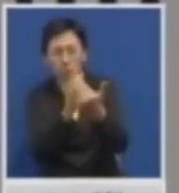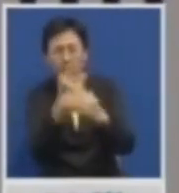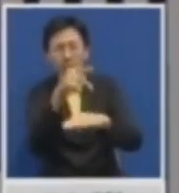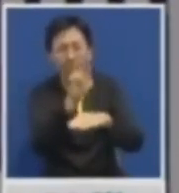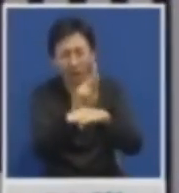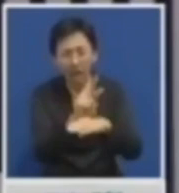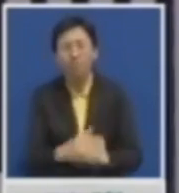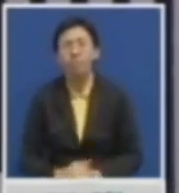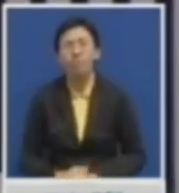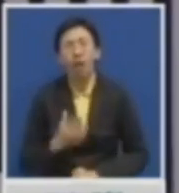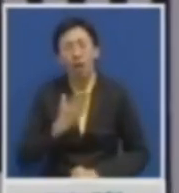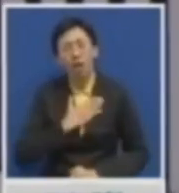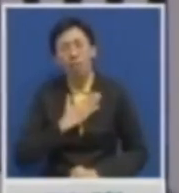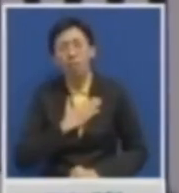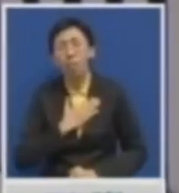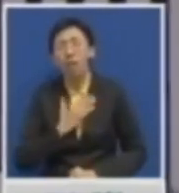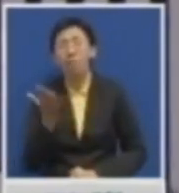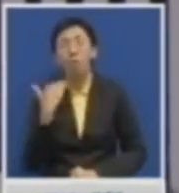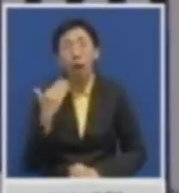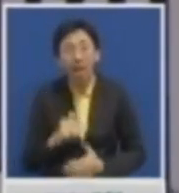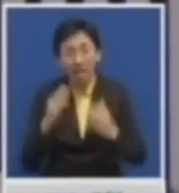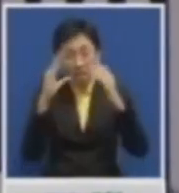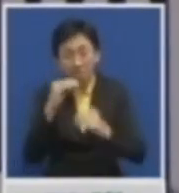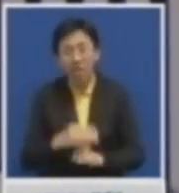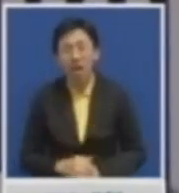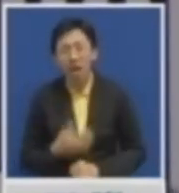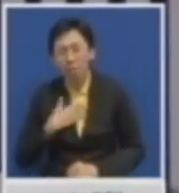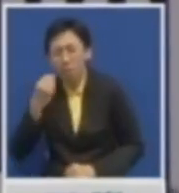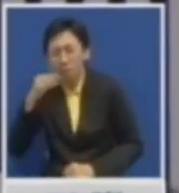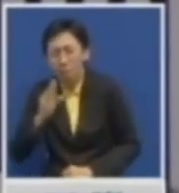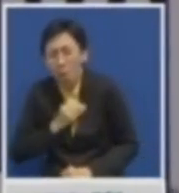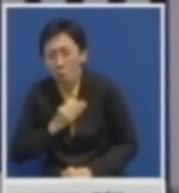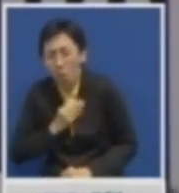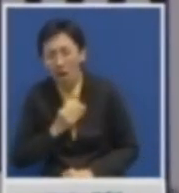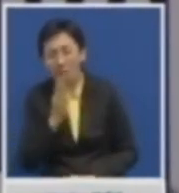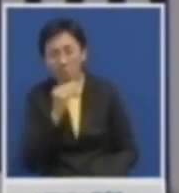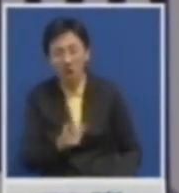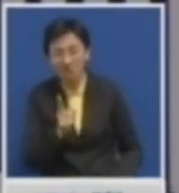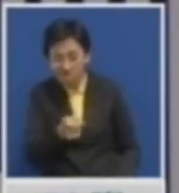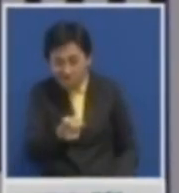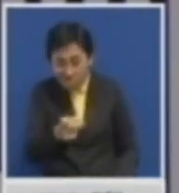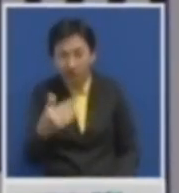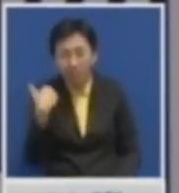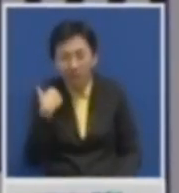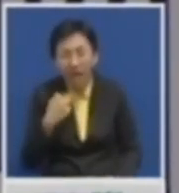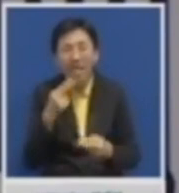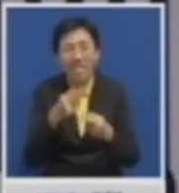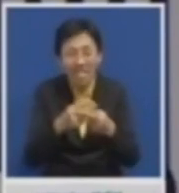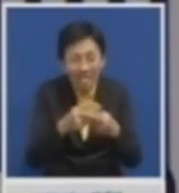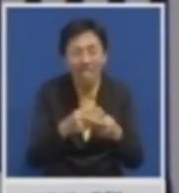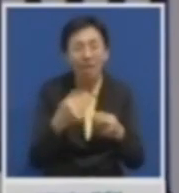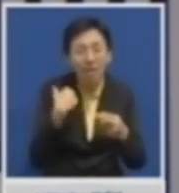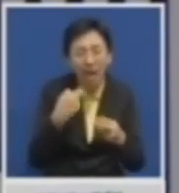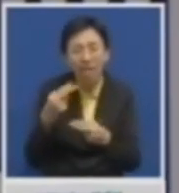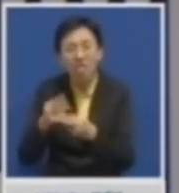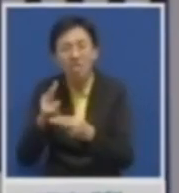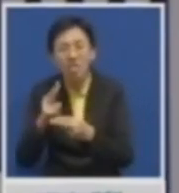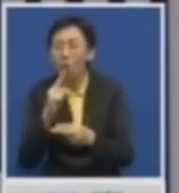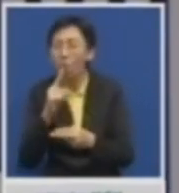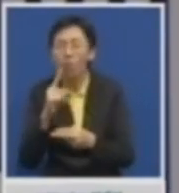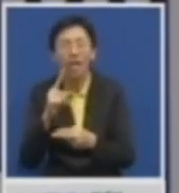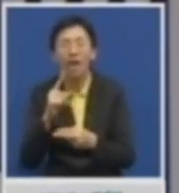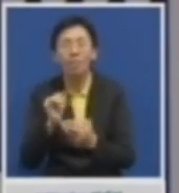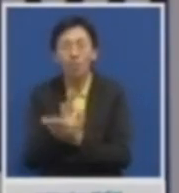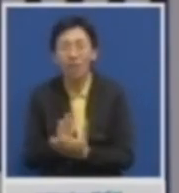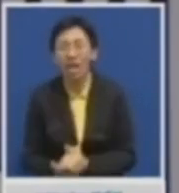อพวกผมก็ท่านนายกเมื่อคืนข่มขู่ผมนะครับผมกลับบ้านกลัวนะท่านเอ่ยชื่อผมนะครับแต่นามสกุลไม่ถูกนะครับ